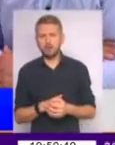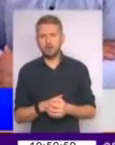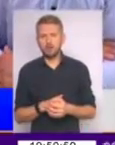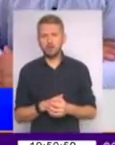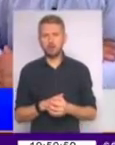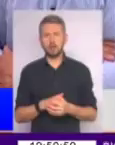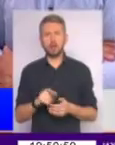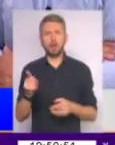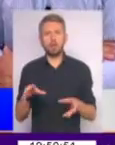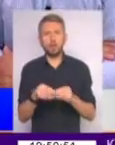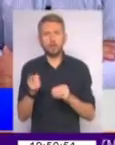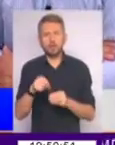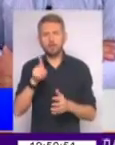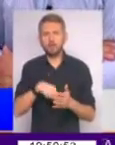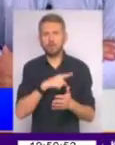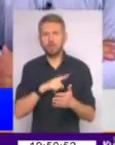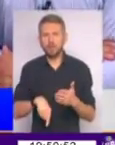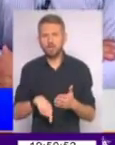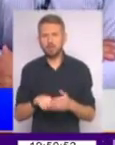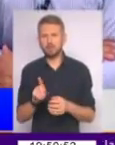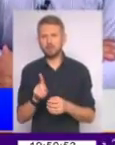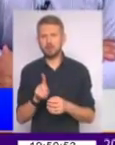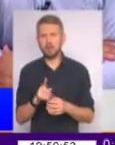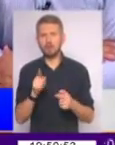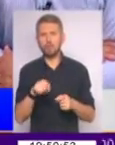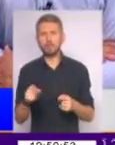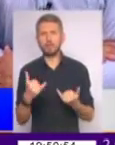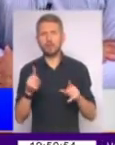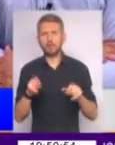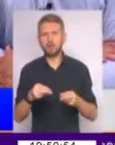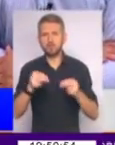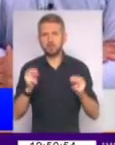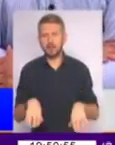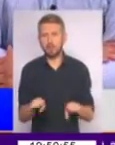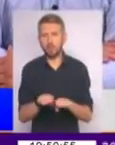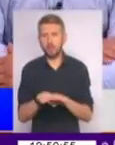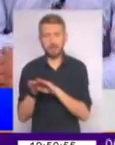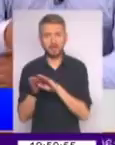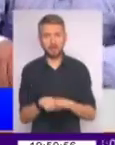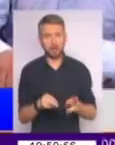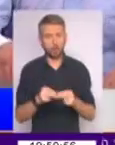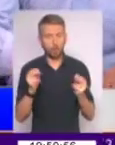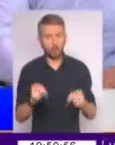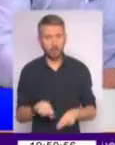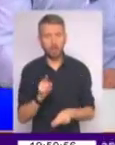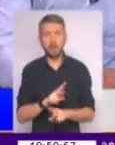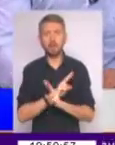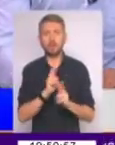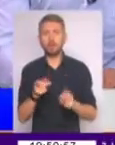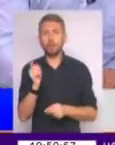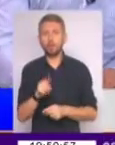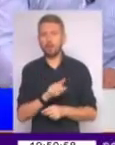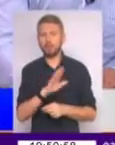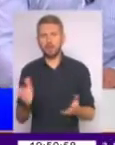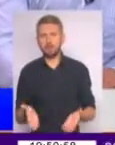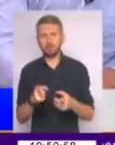арбітражі відмінили take or pay. Тобто вони в свій час теж підписали подібний стандартний контракт. Але ніхто там не піднімав